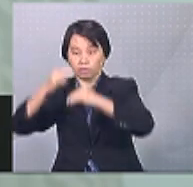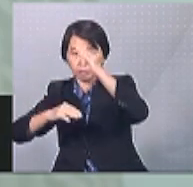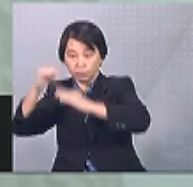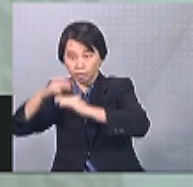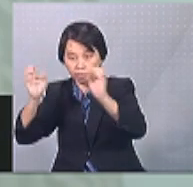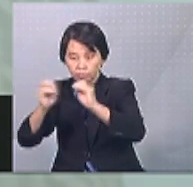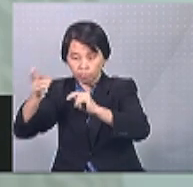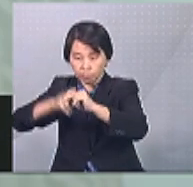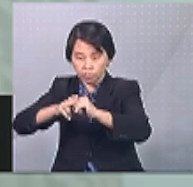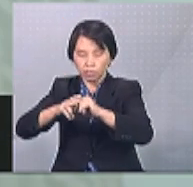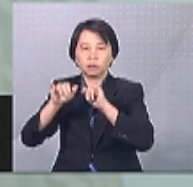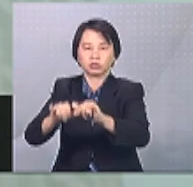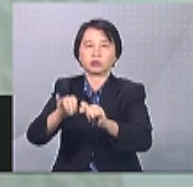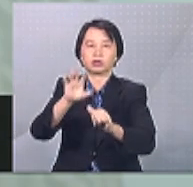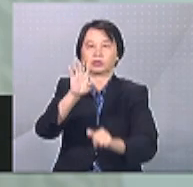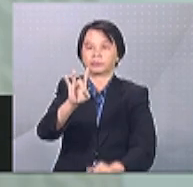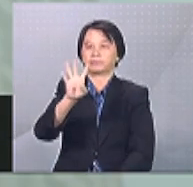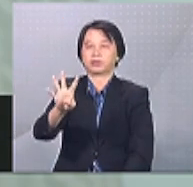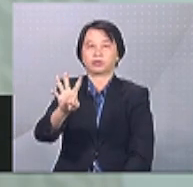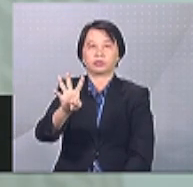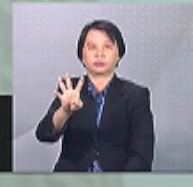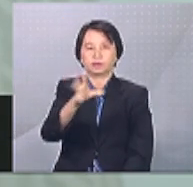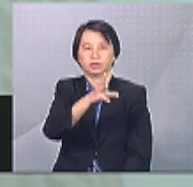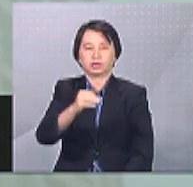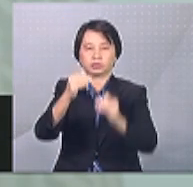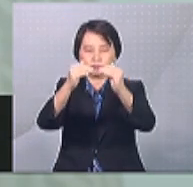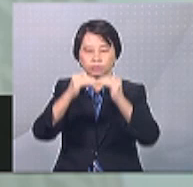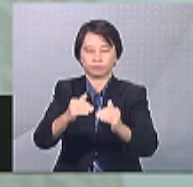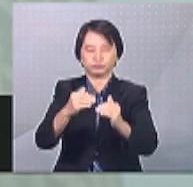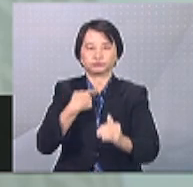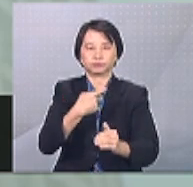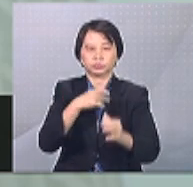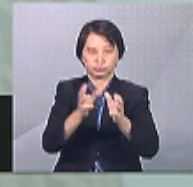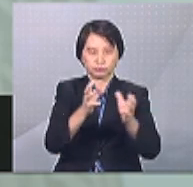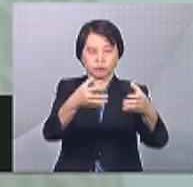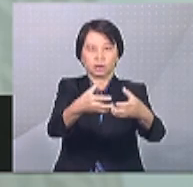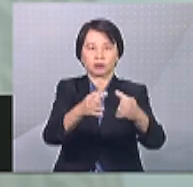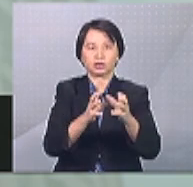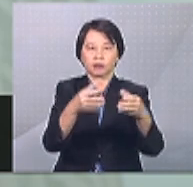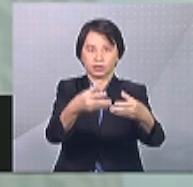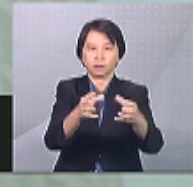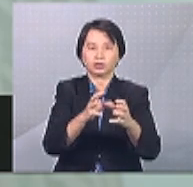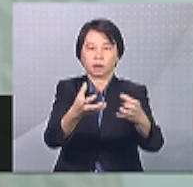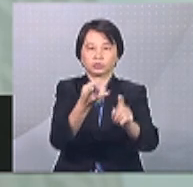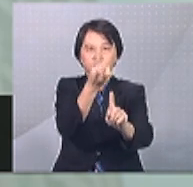pertambahan, kekal 84 kes. Dan seterusnya, kita ke kluster, iaitu kluster